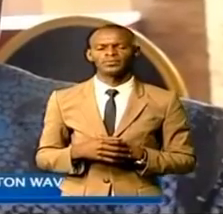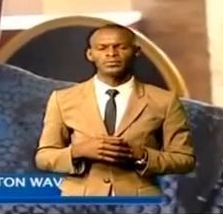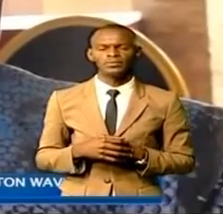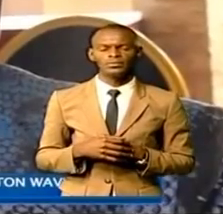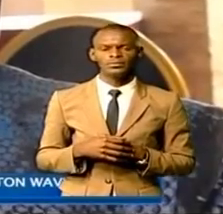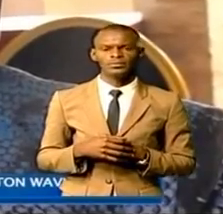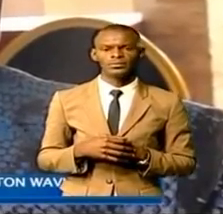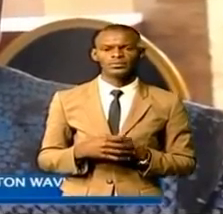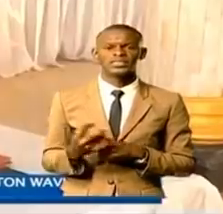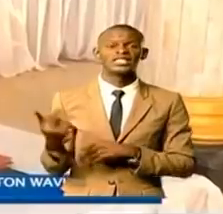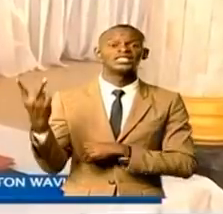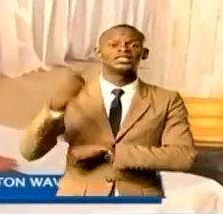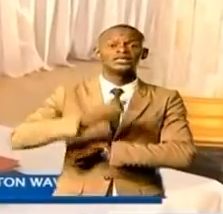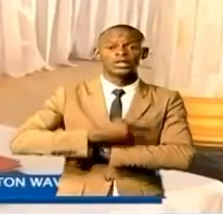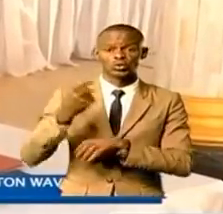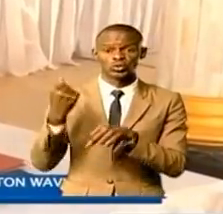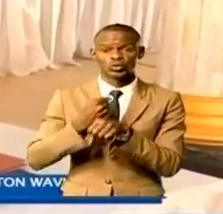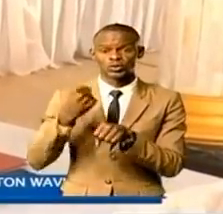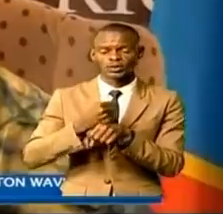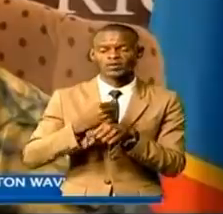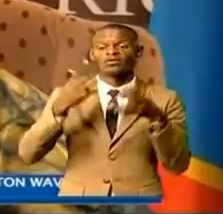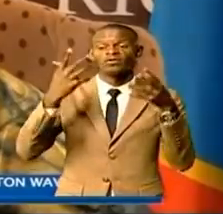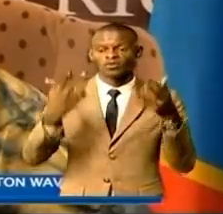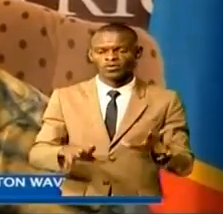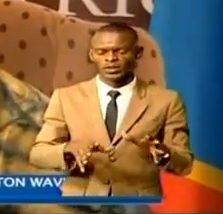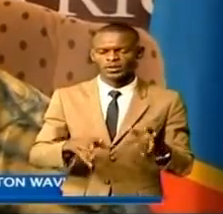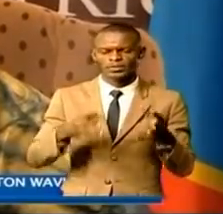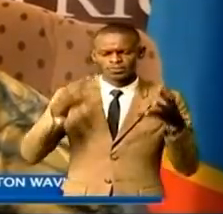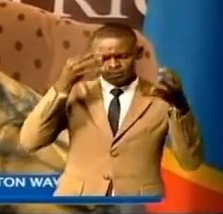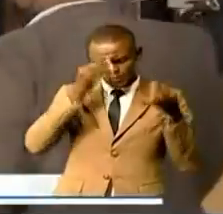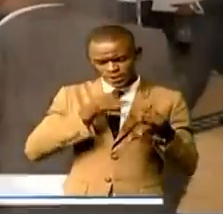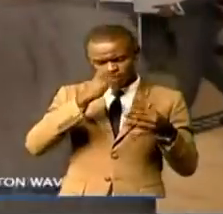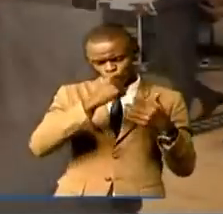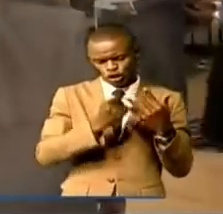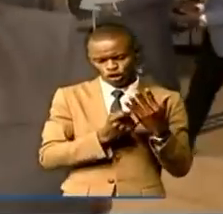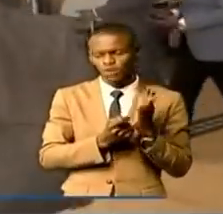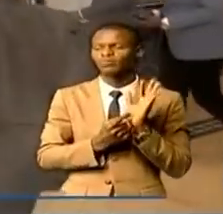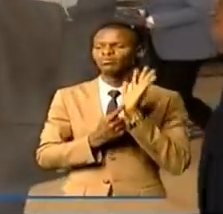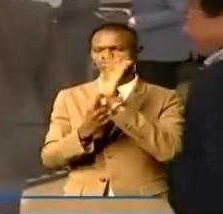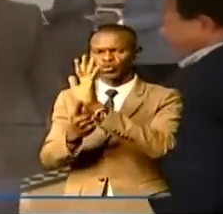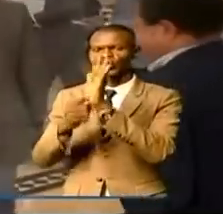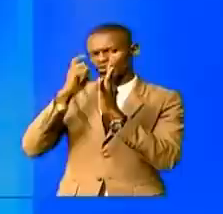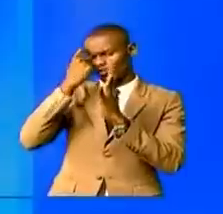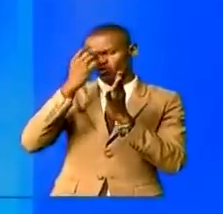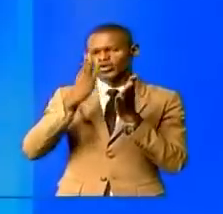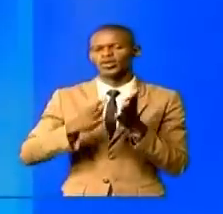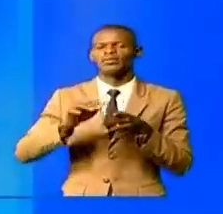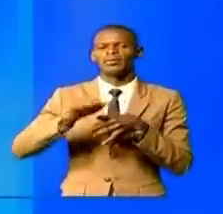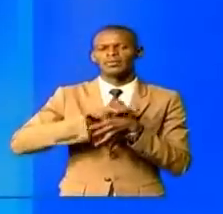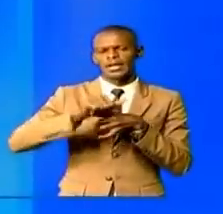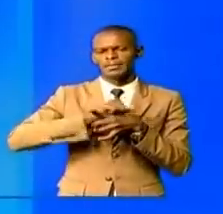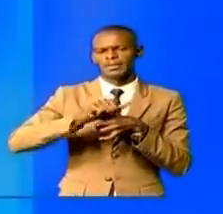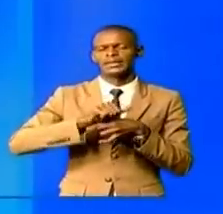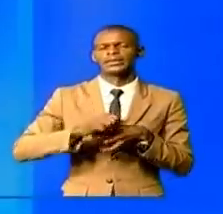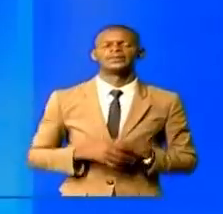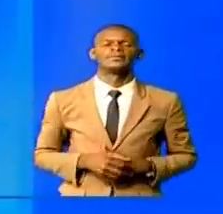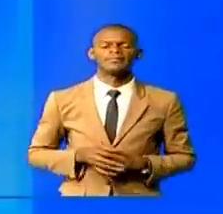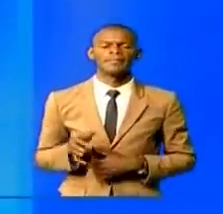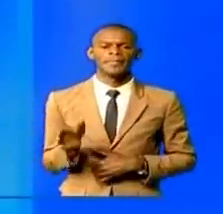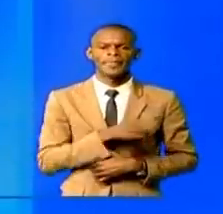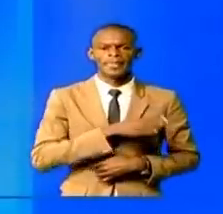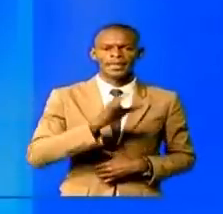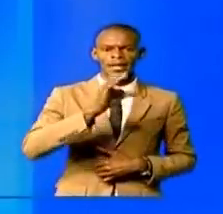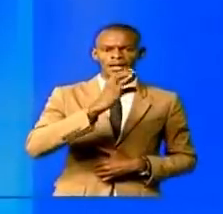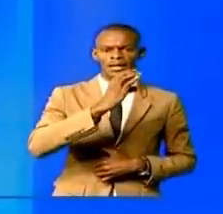pris vont servir à accompagner le gouvernement dans la lutte contre les toxicomanies. La Commission électorale